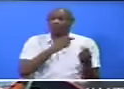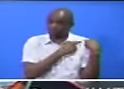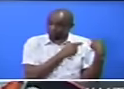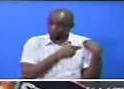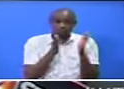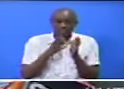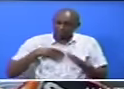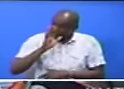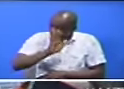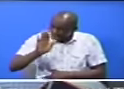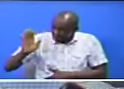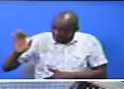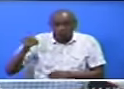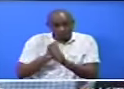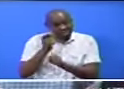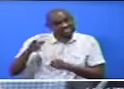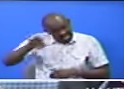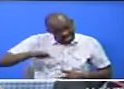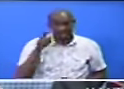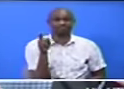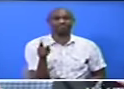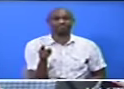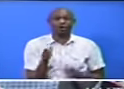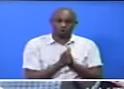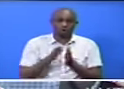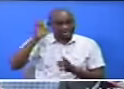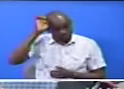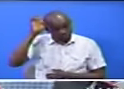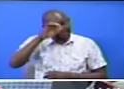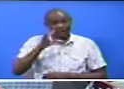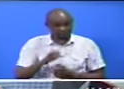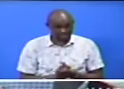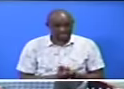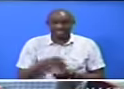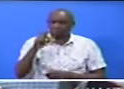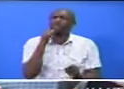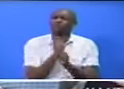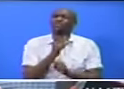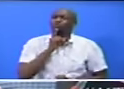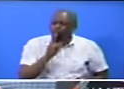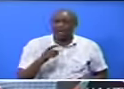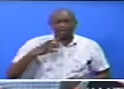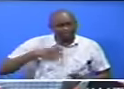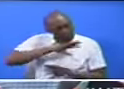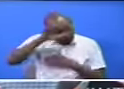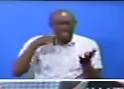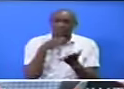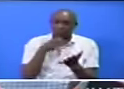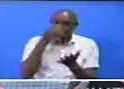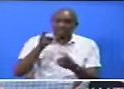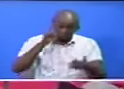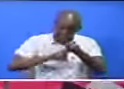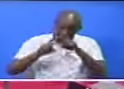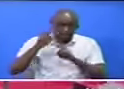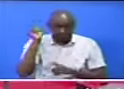wake ambao wanafanya sehemu hii ya Wazingishu ama Eldoret Town, wahakikishe wale wote walihusika